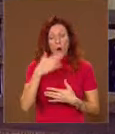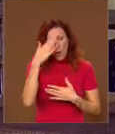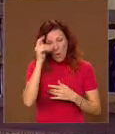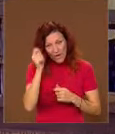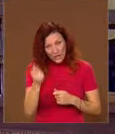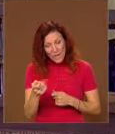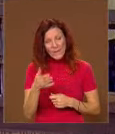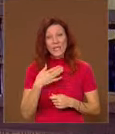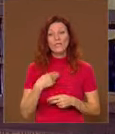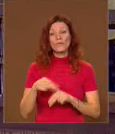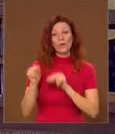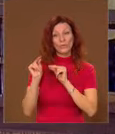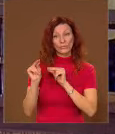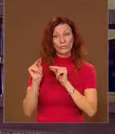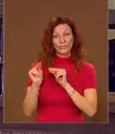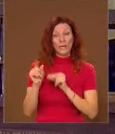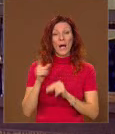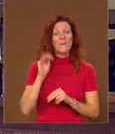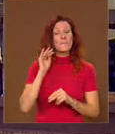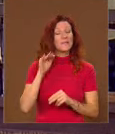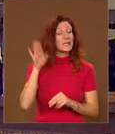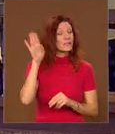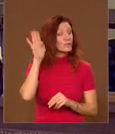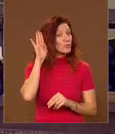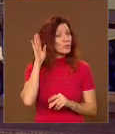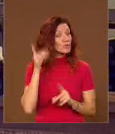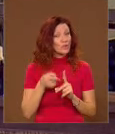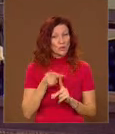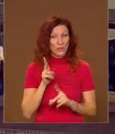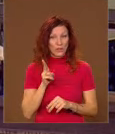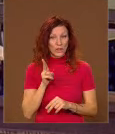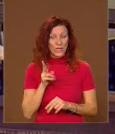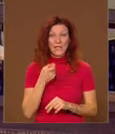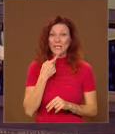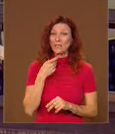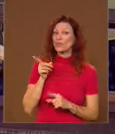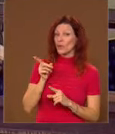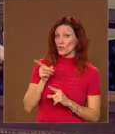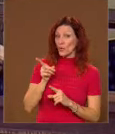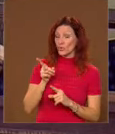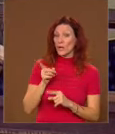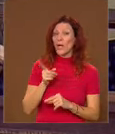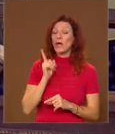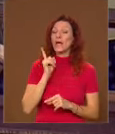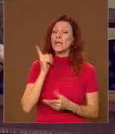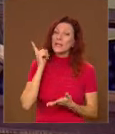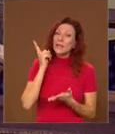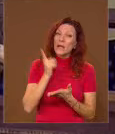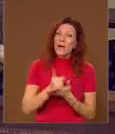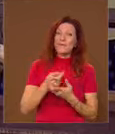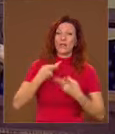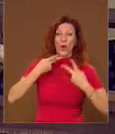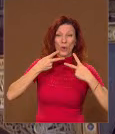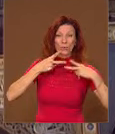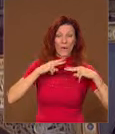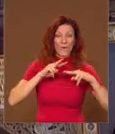Наставниците си и бъдете послушни, защото те, бидейки длъжни да